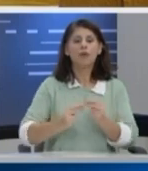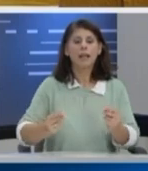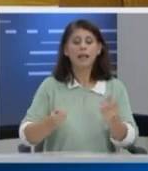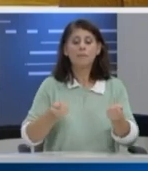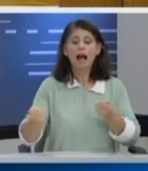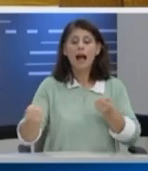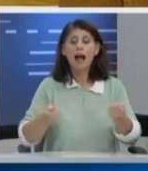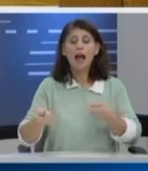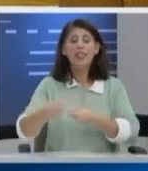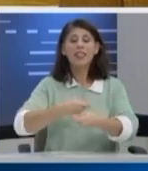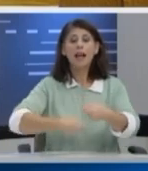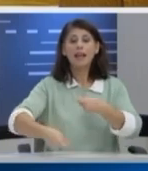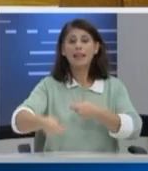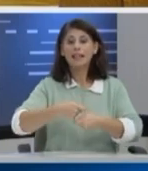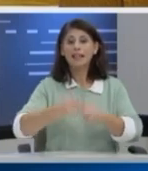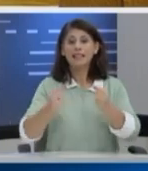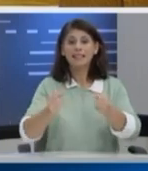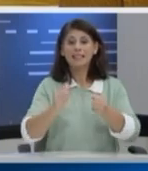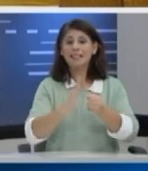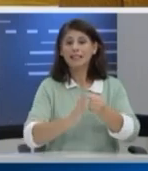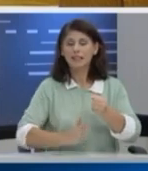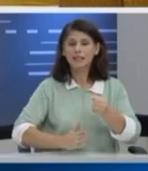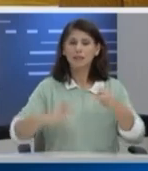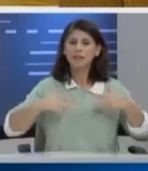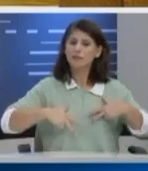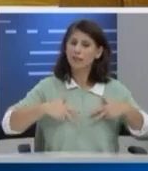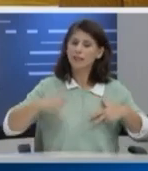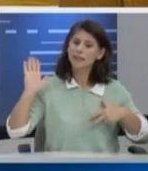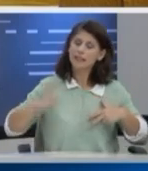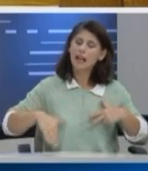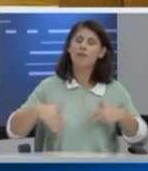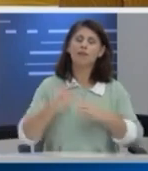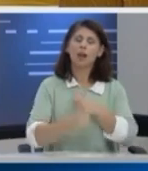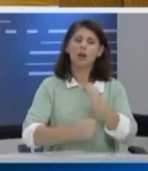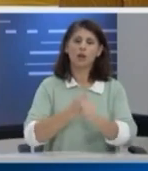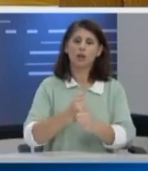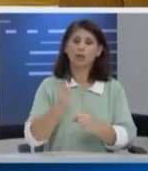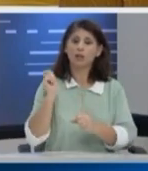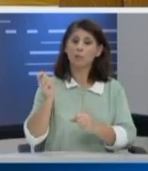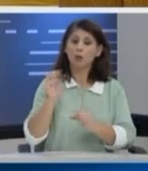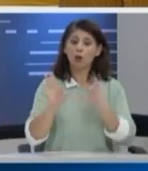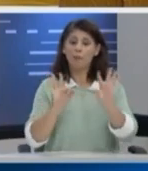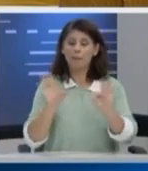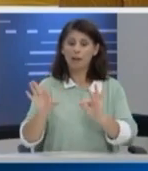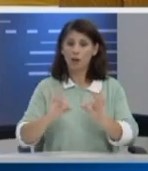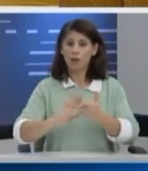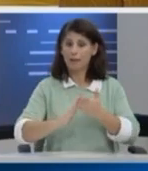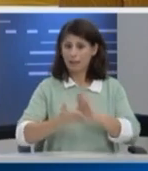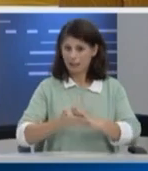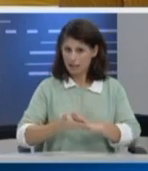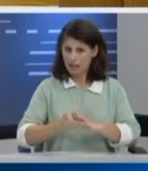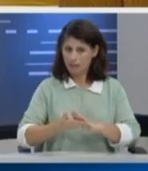της κρίσης από τις κυβερνήσεις των τελευταίων ετών και των πολιτικών επιλογών και πρακτικών